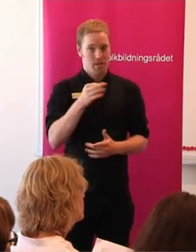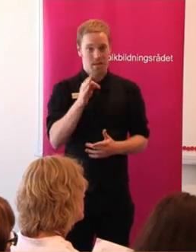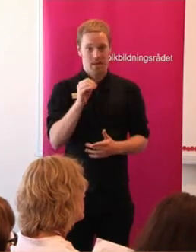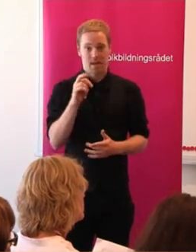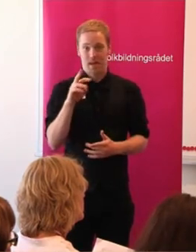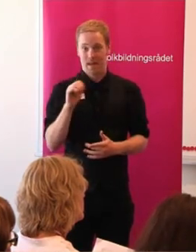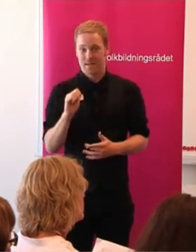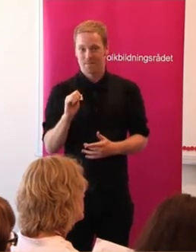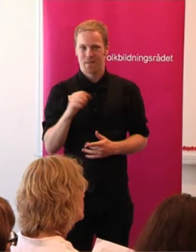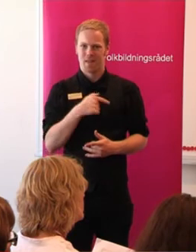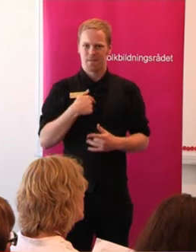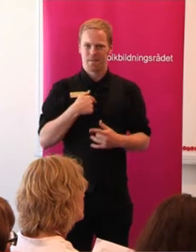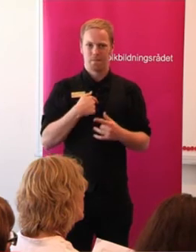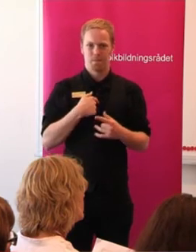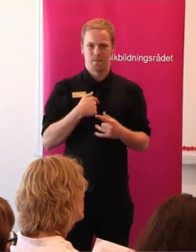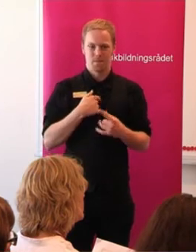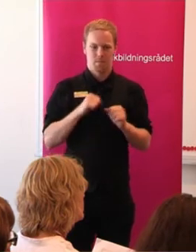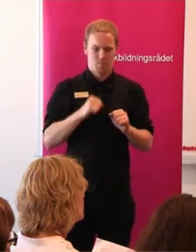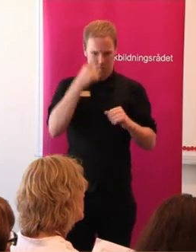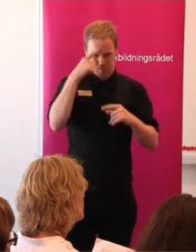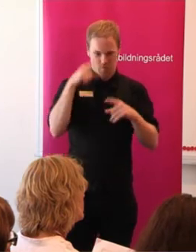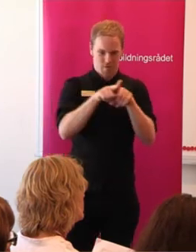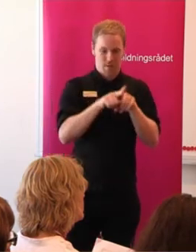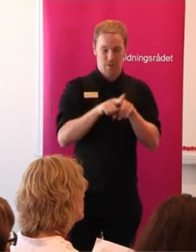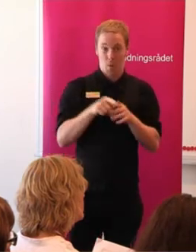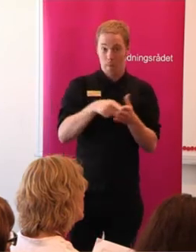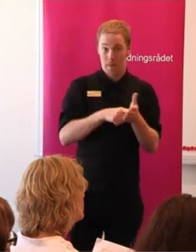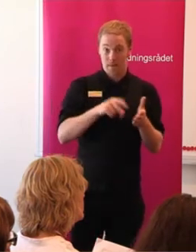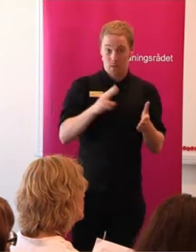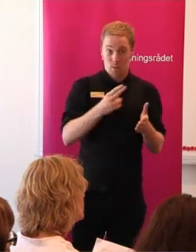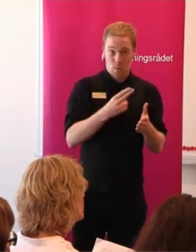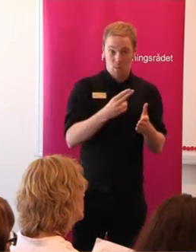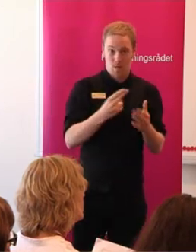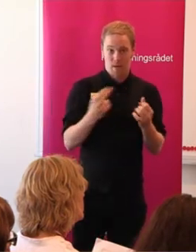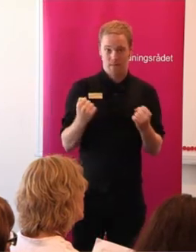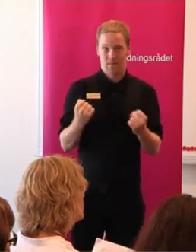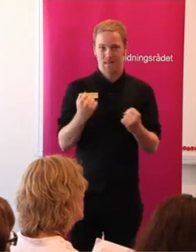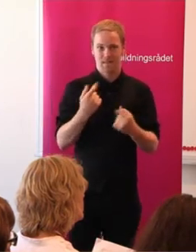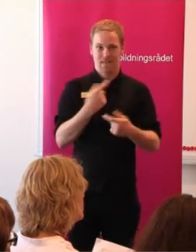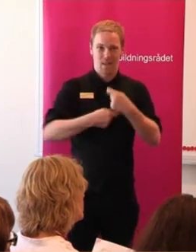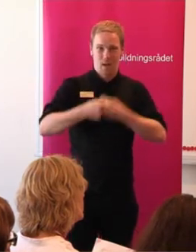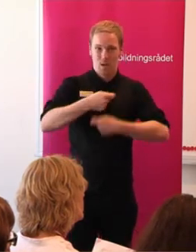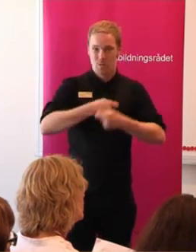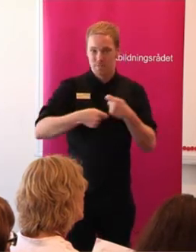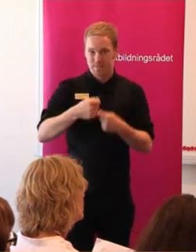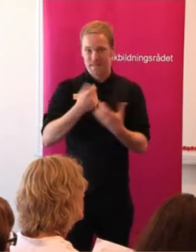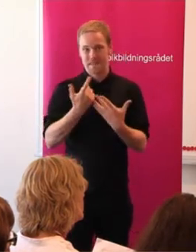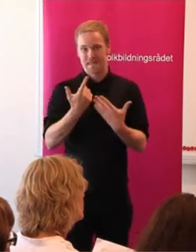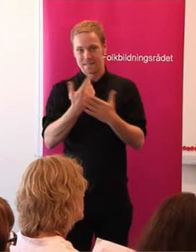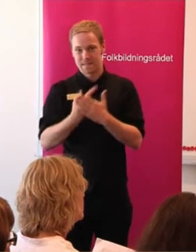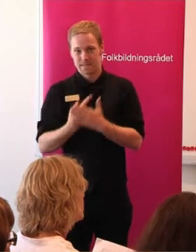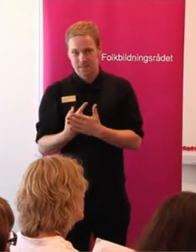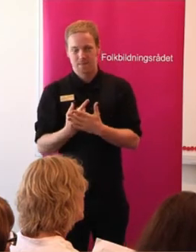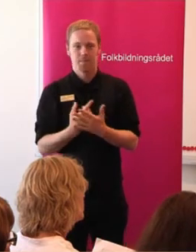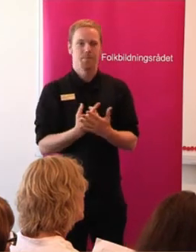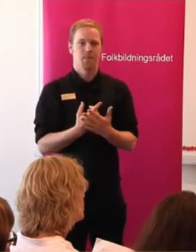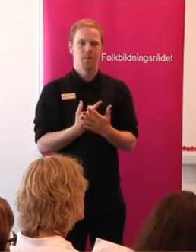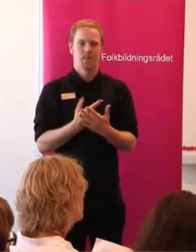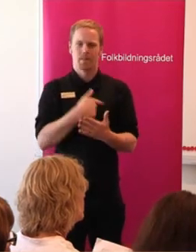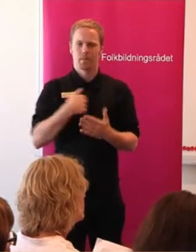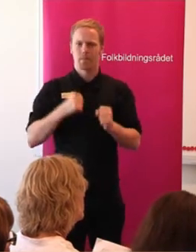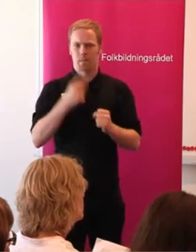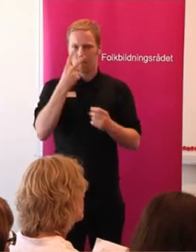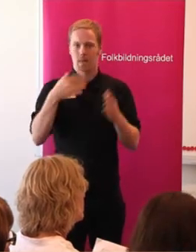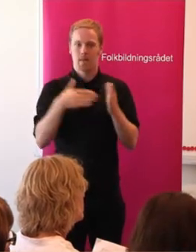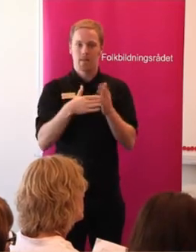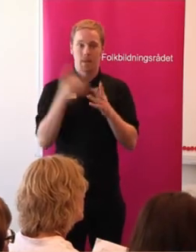särskilt i tider där ekonomin är problematisk och arbetslösheten ökar, så måste vi se till att människor får nya chanser.